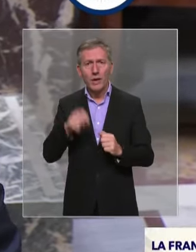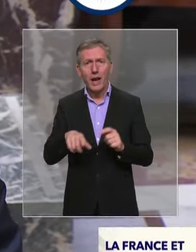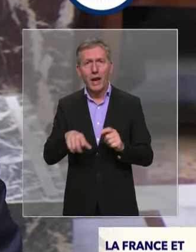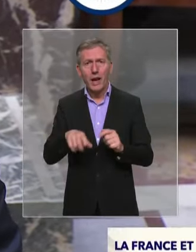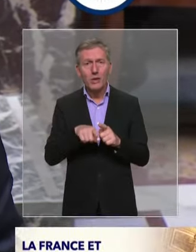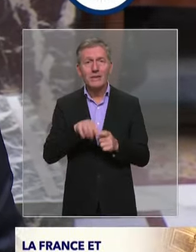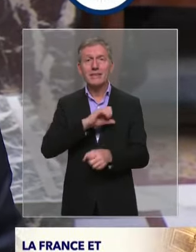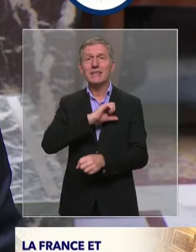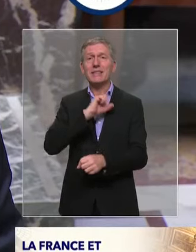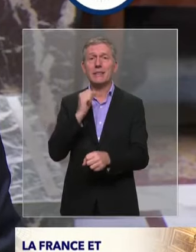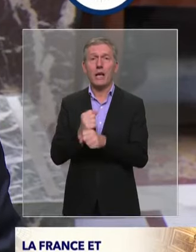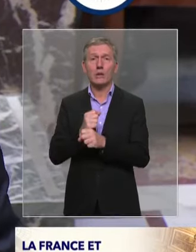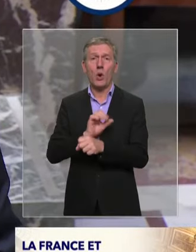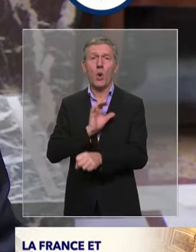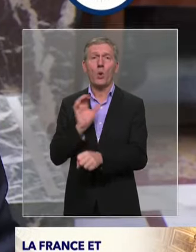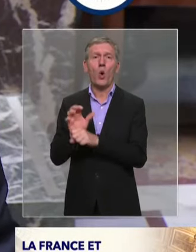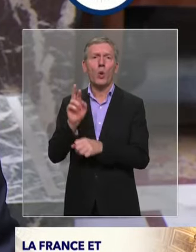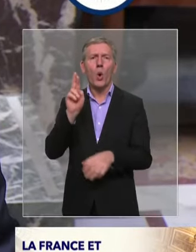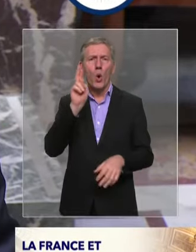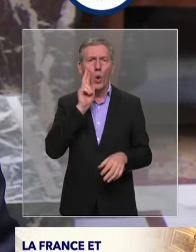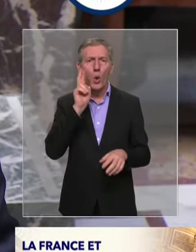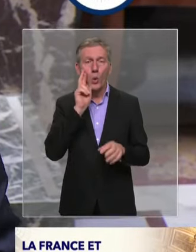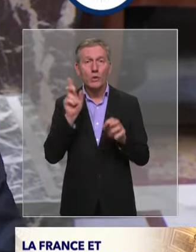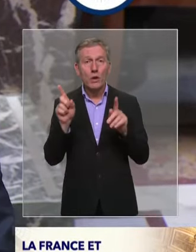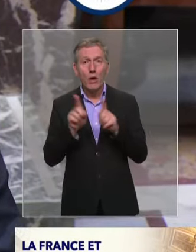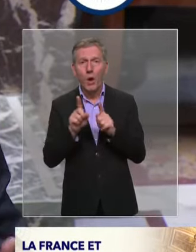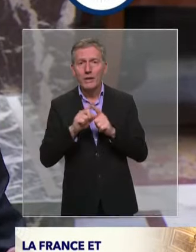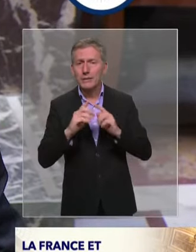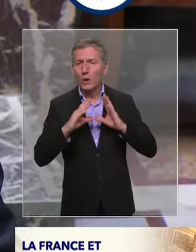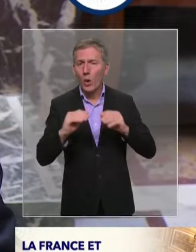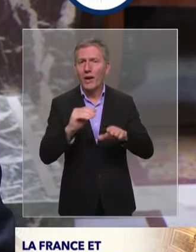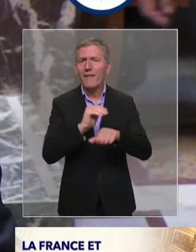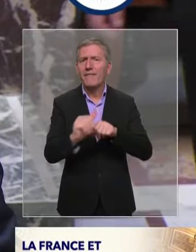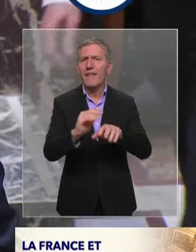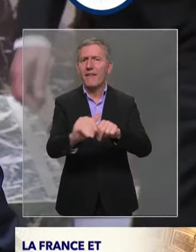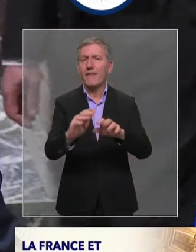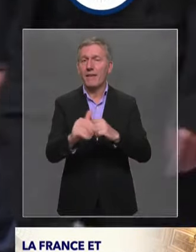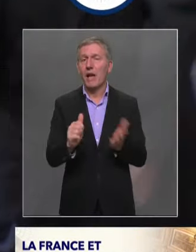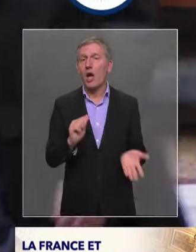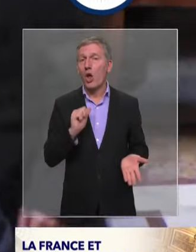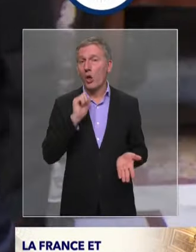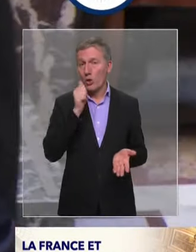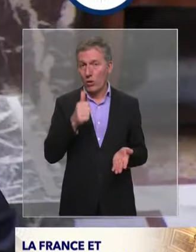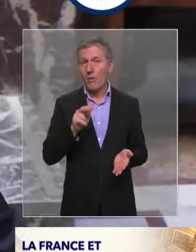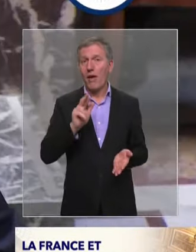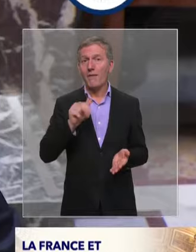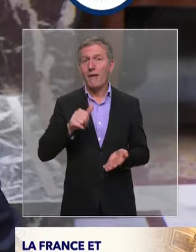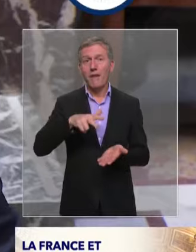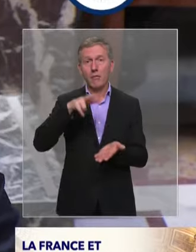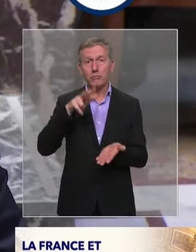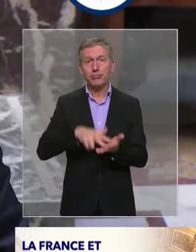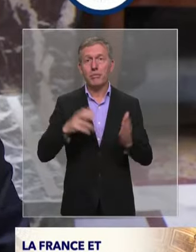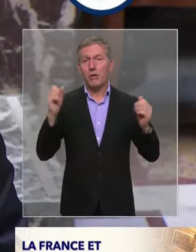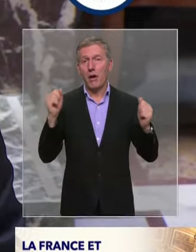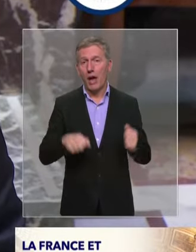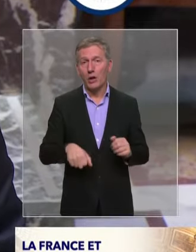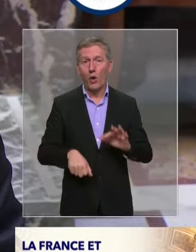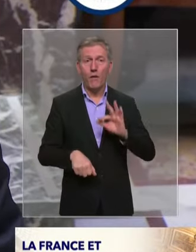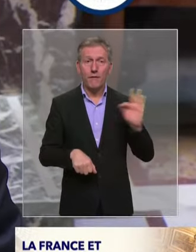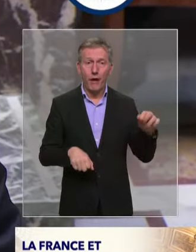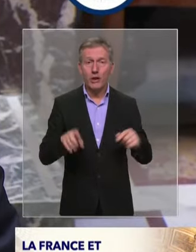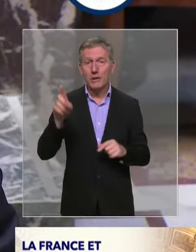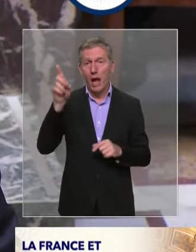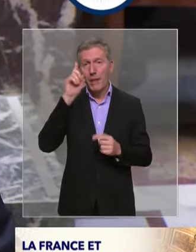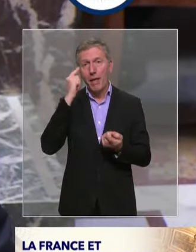nous avons prononcées ensemble contre la Russie, mais aussi des réalisations concrètes. Demain, au Conseil des ministres, sera approuvé l'accord franco-allemand